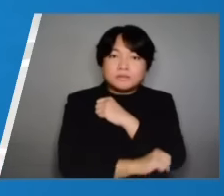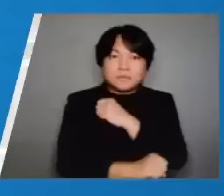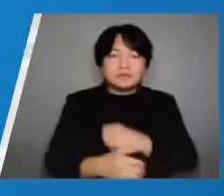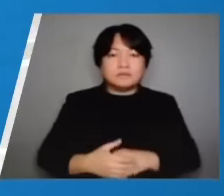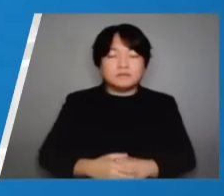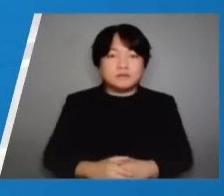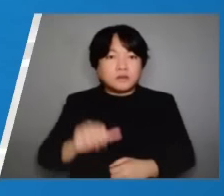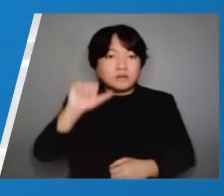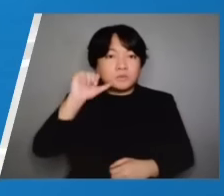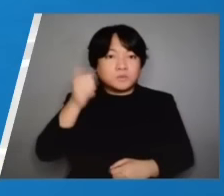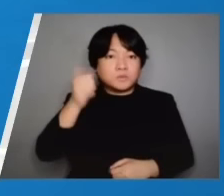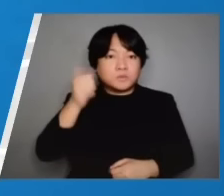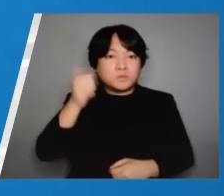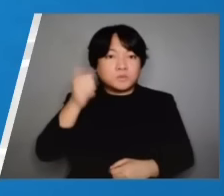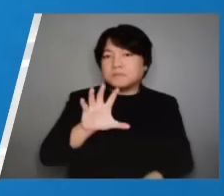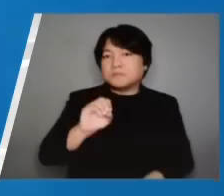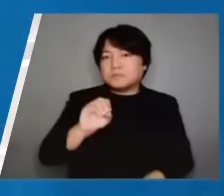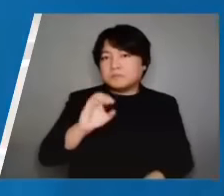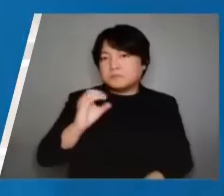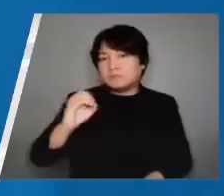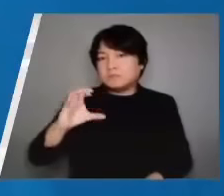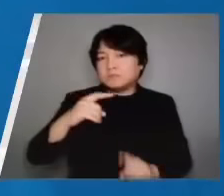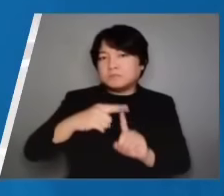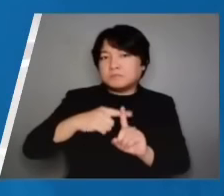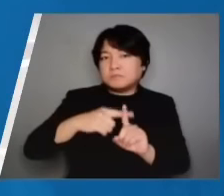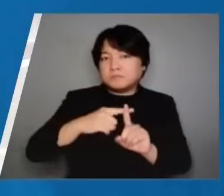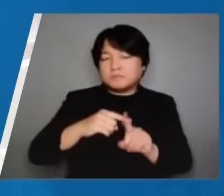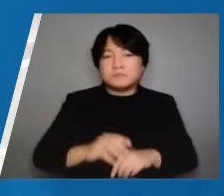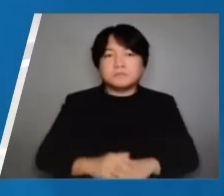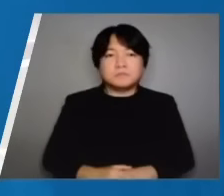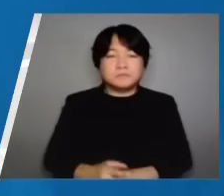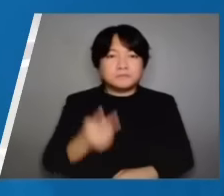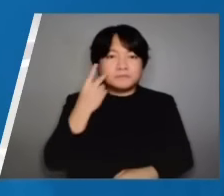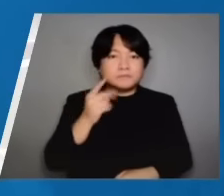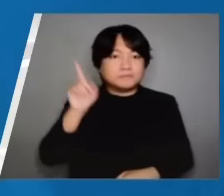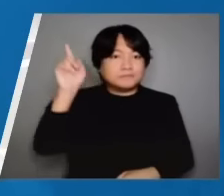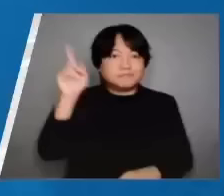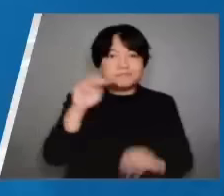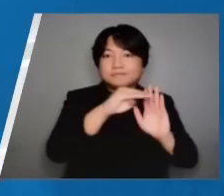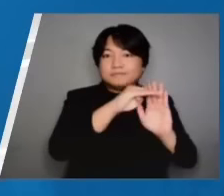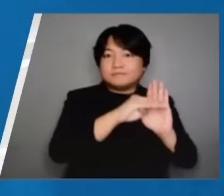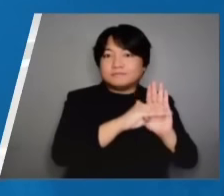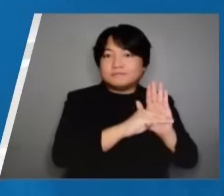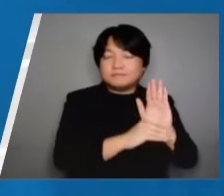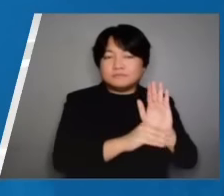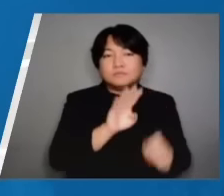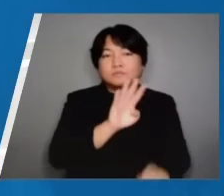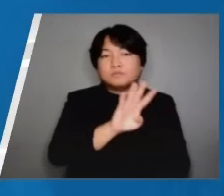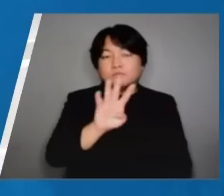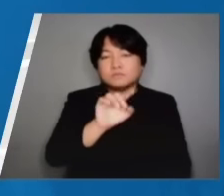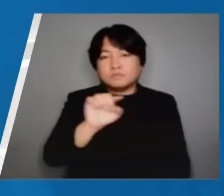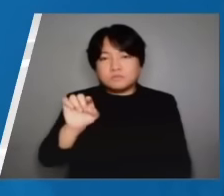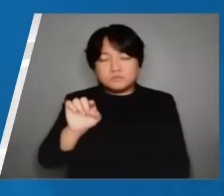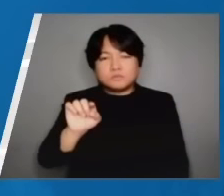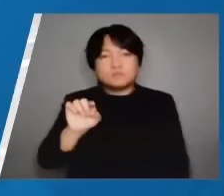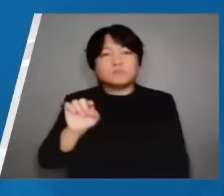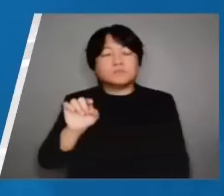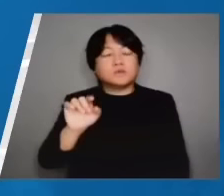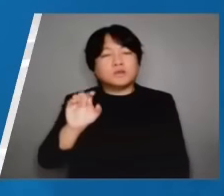50° Cel 46 de Cel sa avac Catanduanes at 44 hanggang 45° Cel sa iba pang